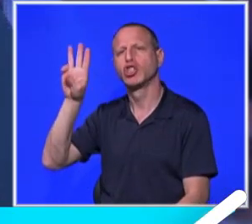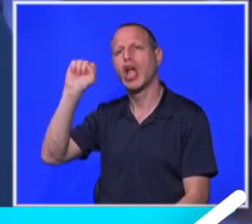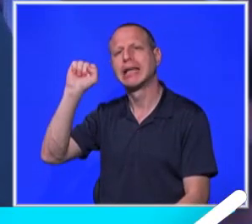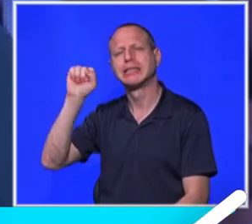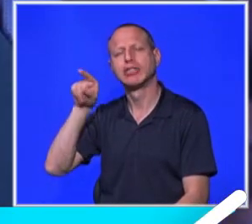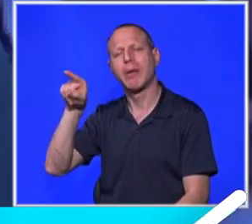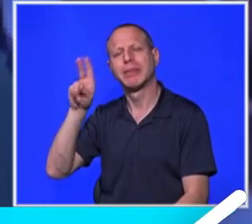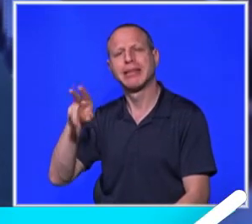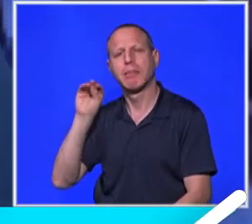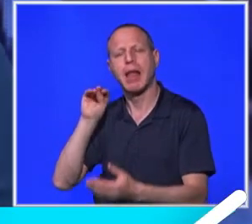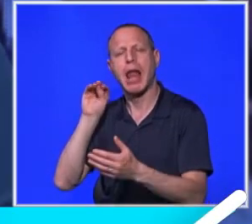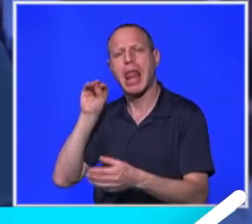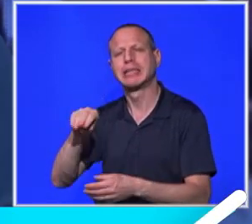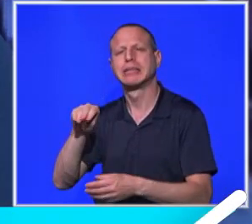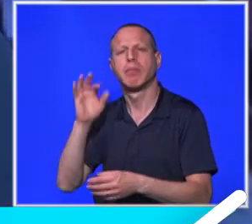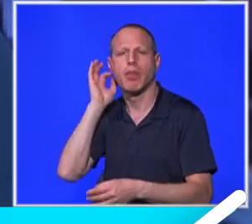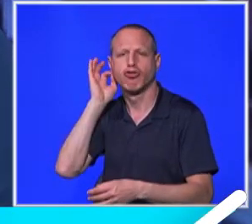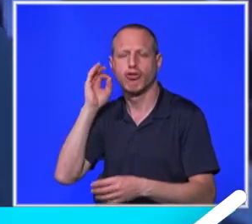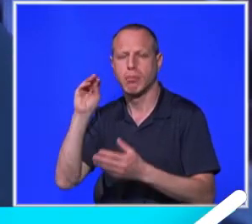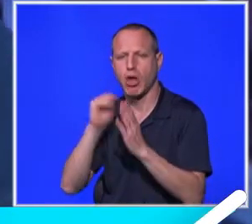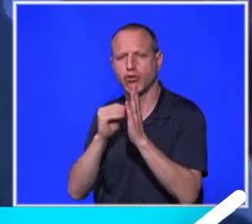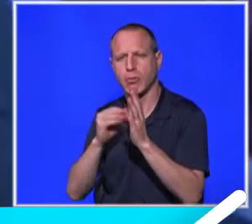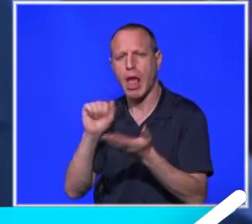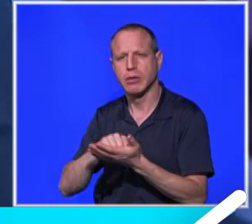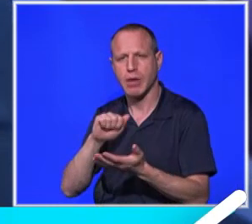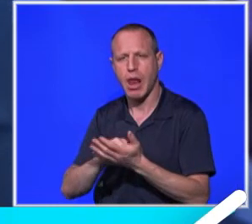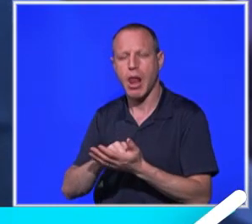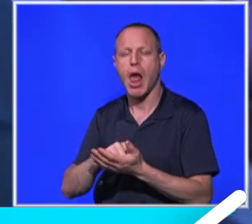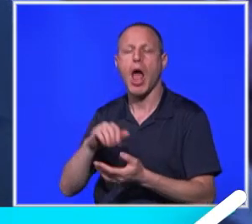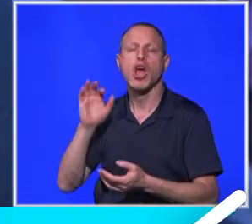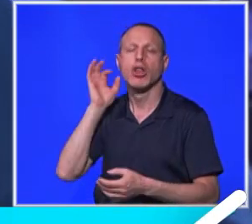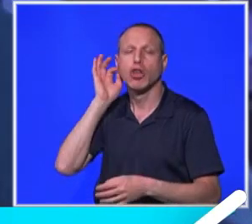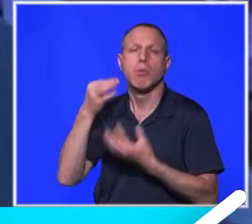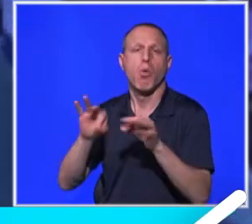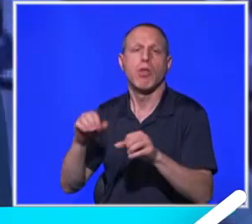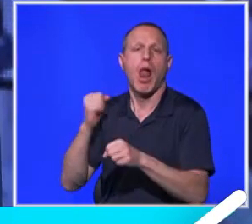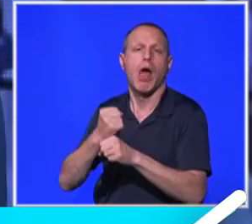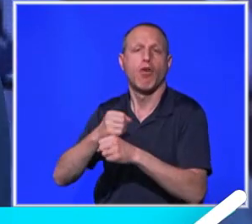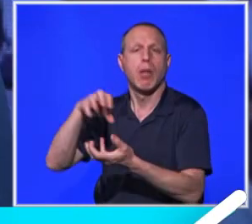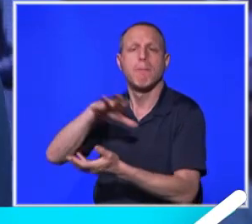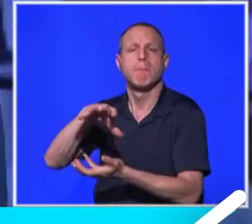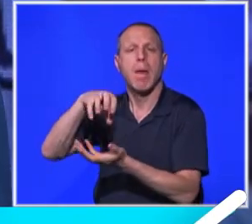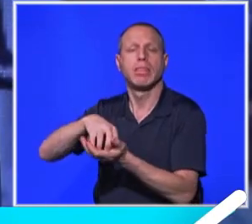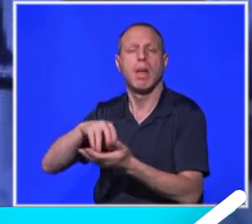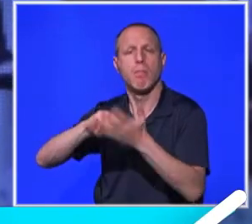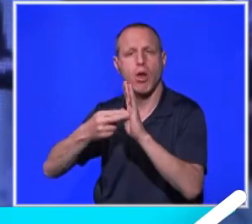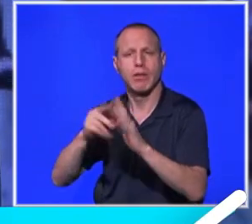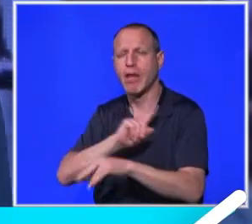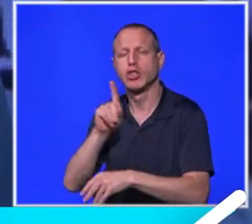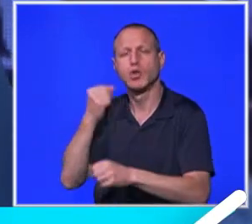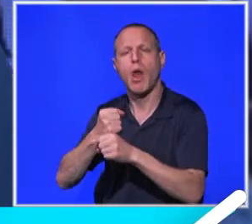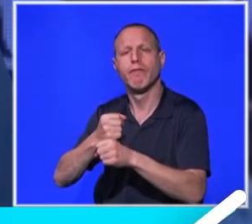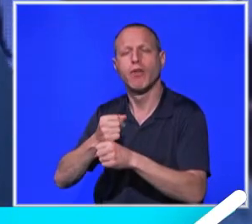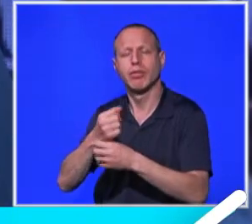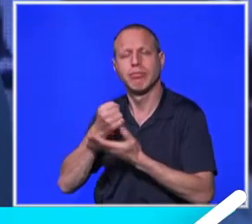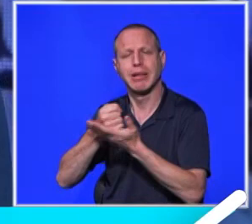שהם צריכים לשים נשים ברשימה, מחלילה מי ישמע שנשים מותר להם לעבוד במטה פוליטי, אבל אסור להם להיות נציגות לכנסת, דבר שלי אישית לא, מאוד מאוד